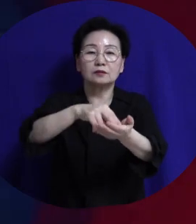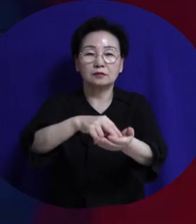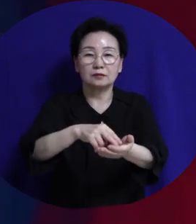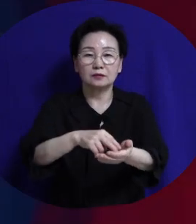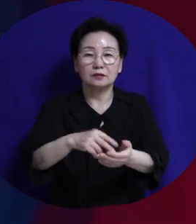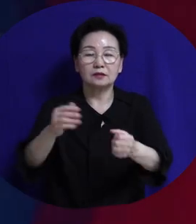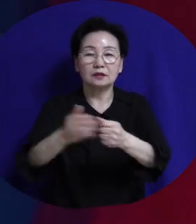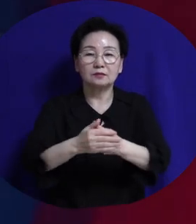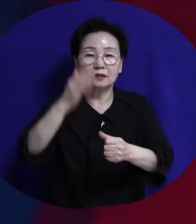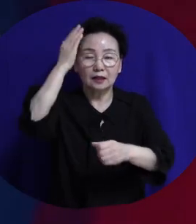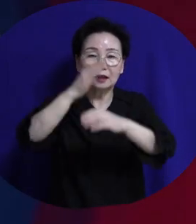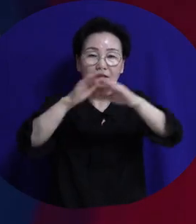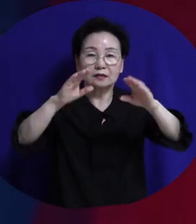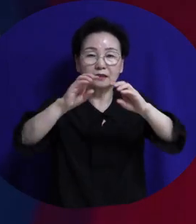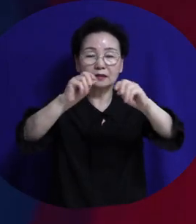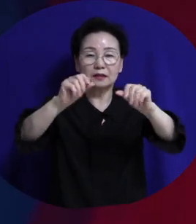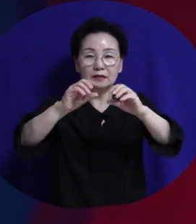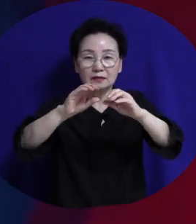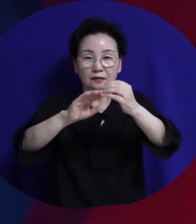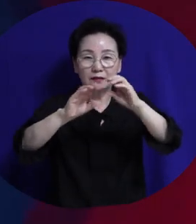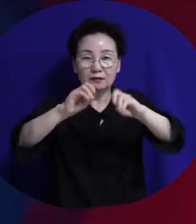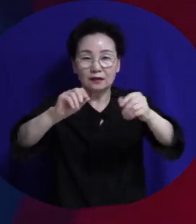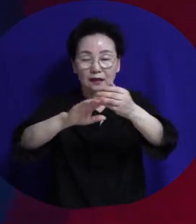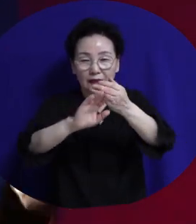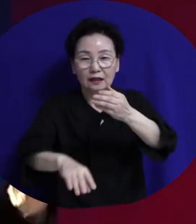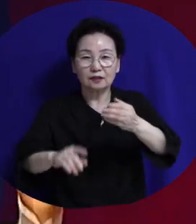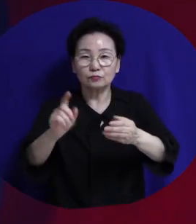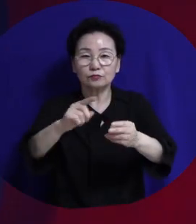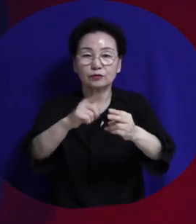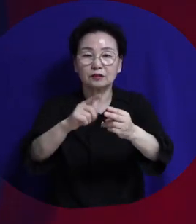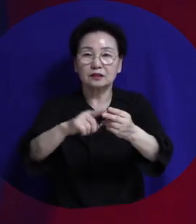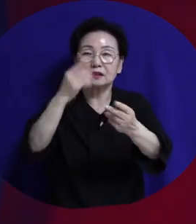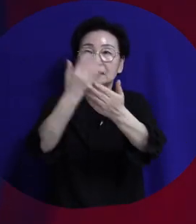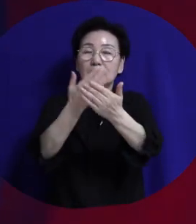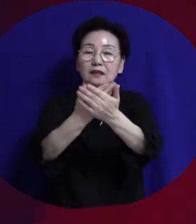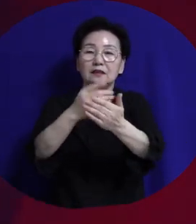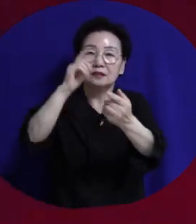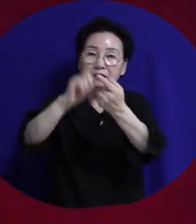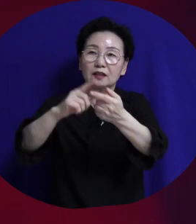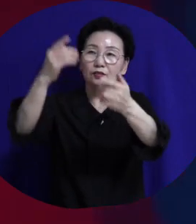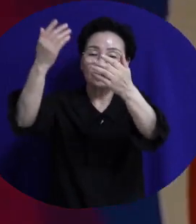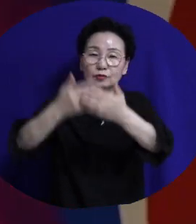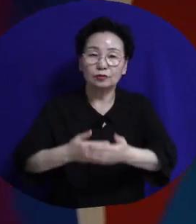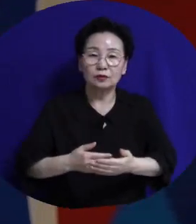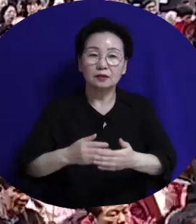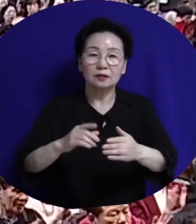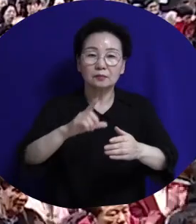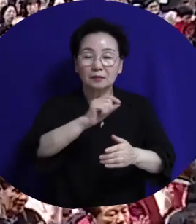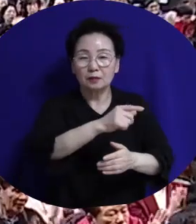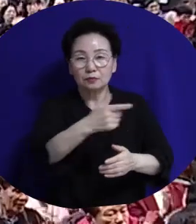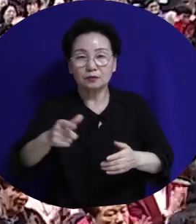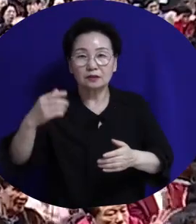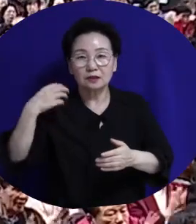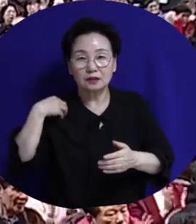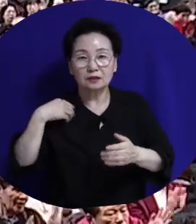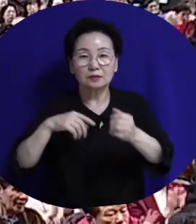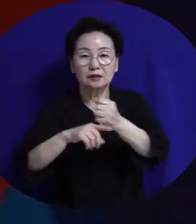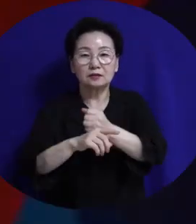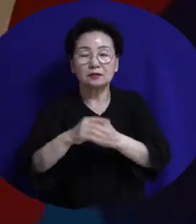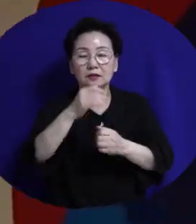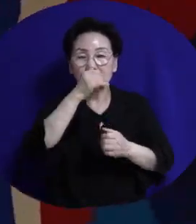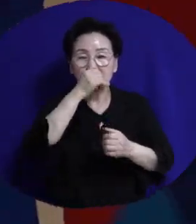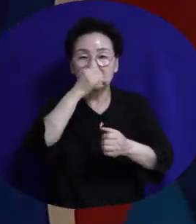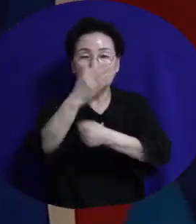때문에 하늘과 땅과 땅 안에 무엇이 다 하려면 주는 걸 믿으면 두 손이야 만물이 책임을 져야 의무가 있다는 걸 여러분들이 깨달아야 한다 이게야.